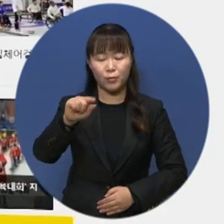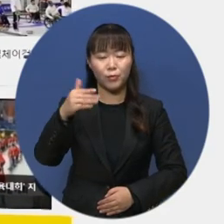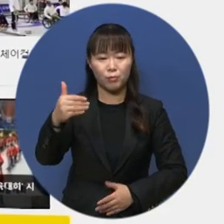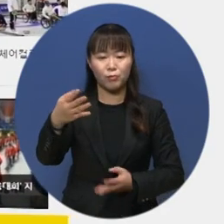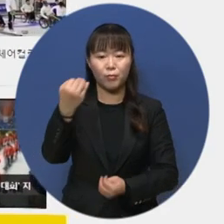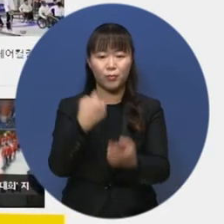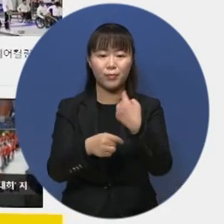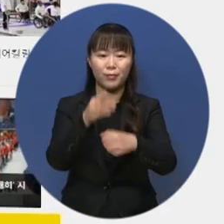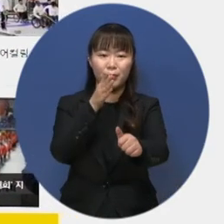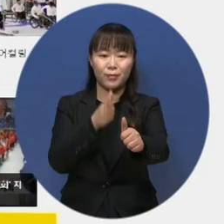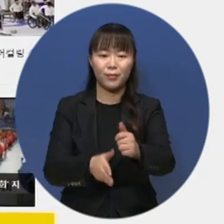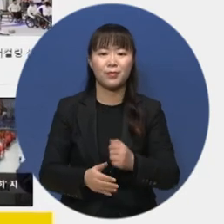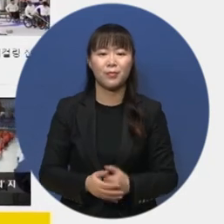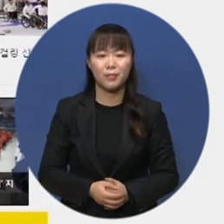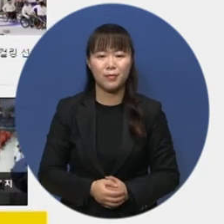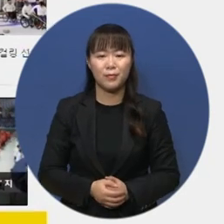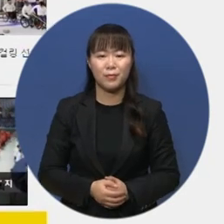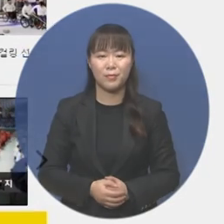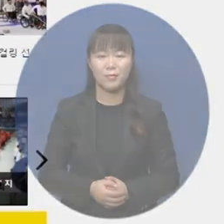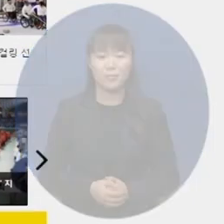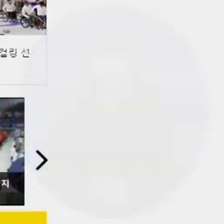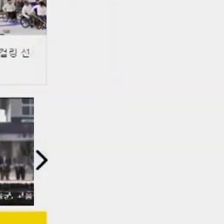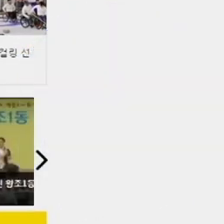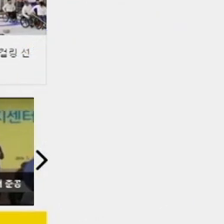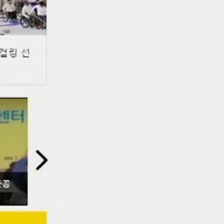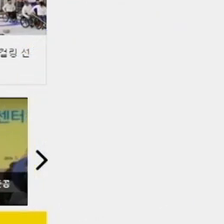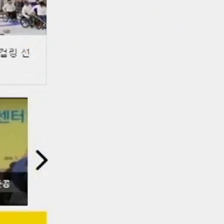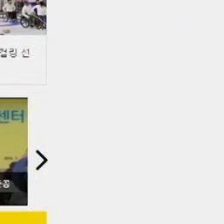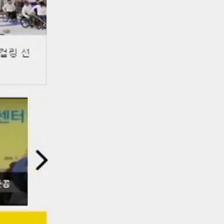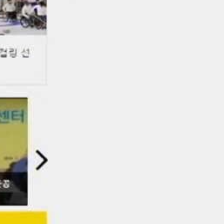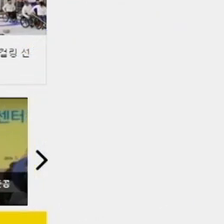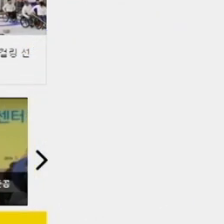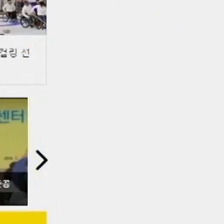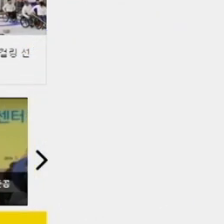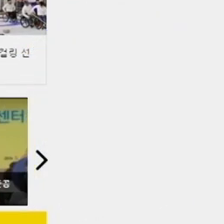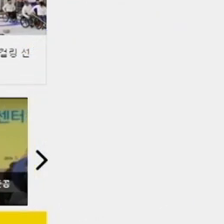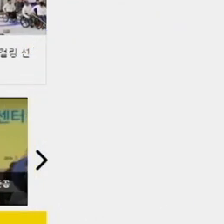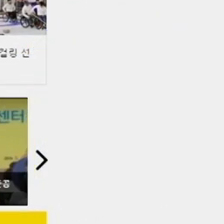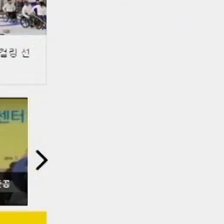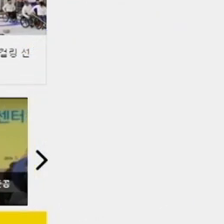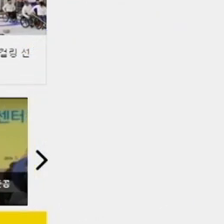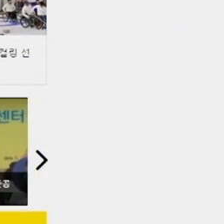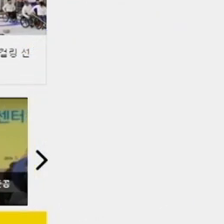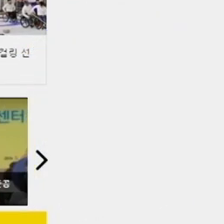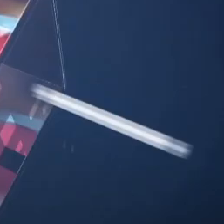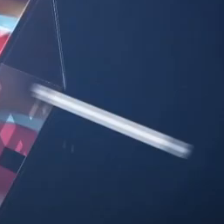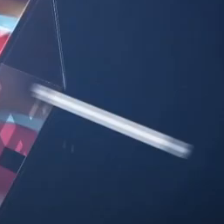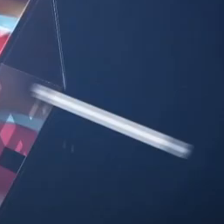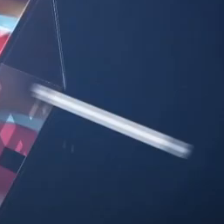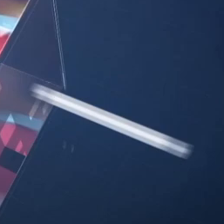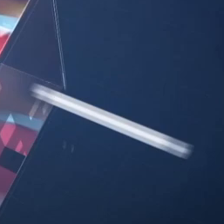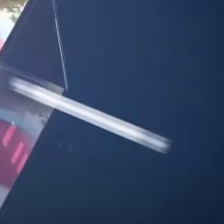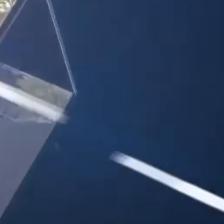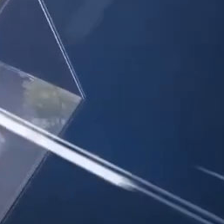전화번호 02-2655-9519로 많은 제보 바랍니다.